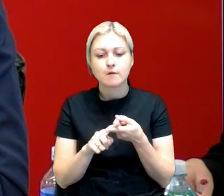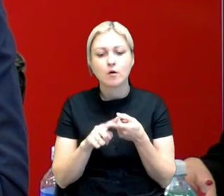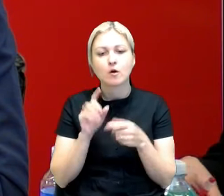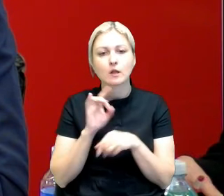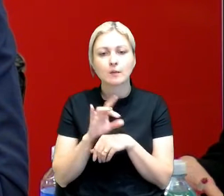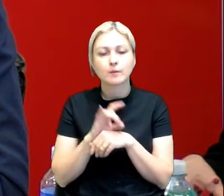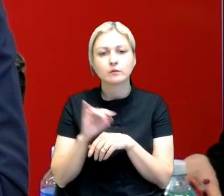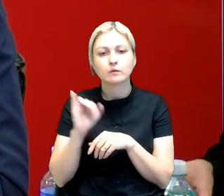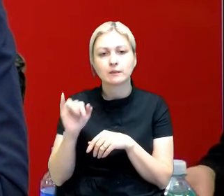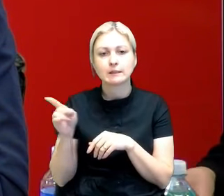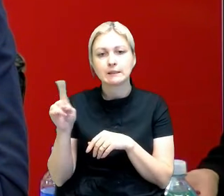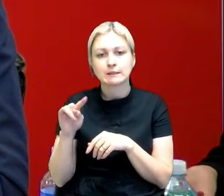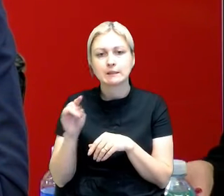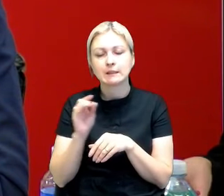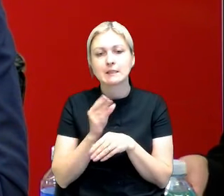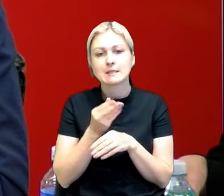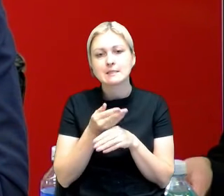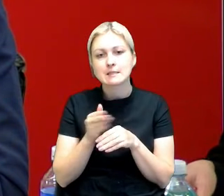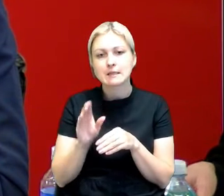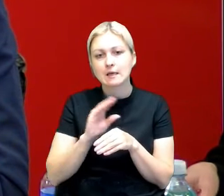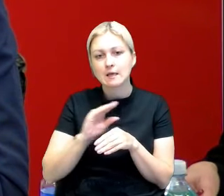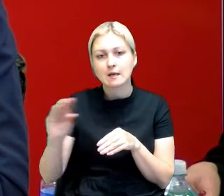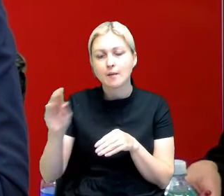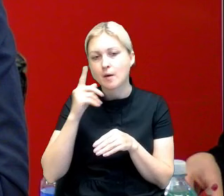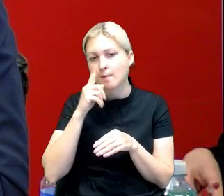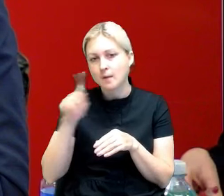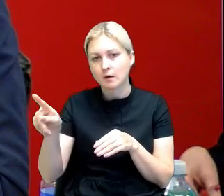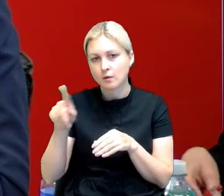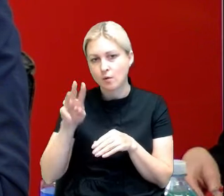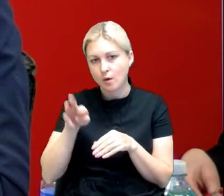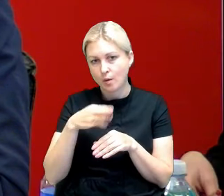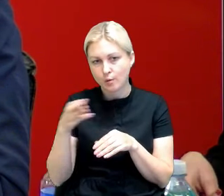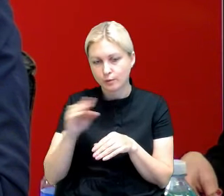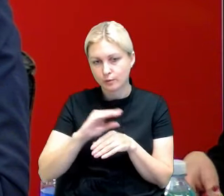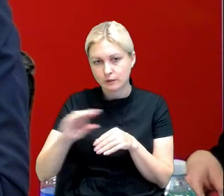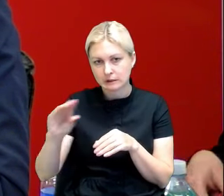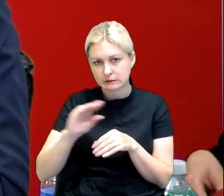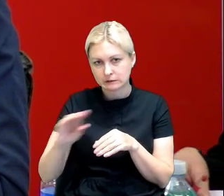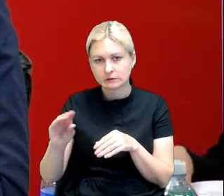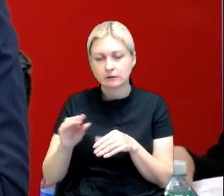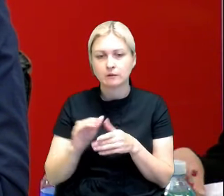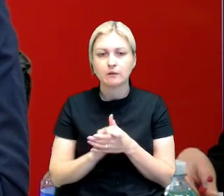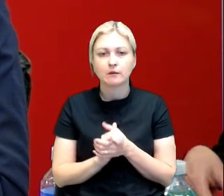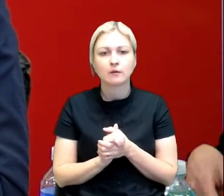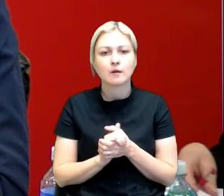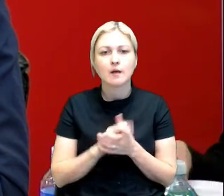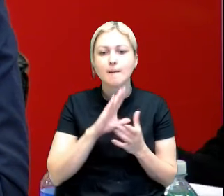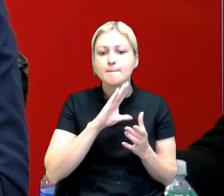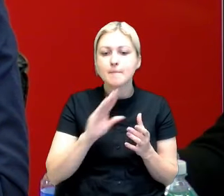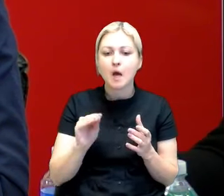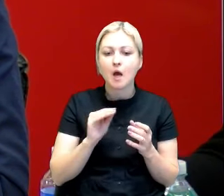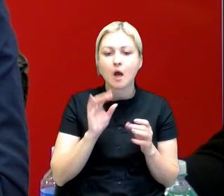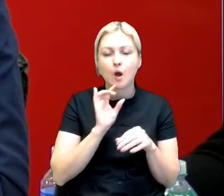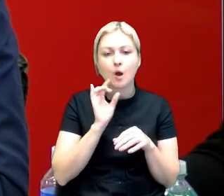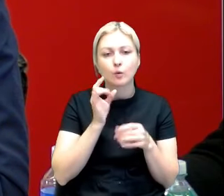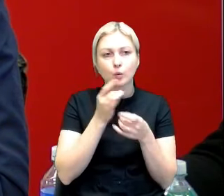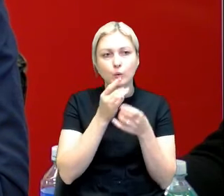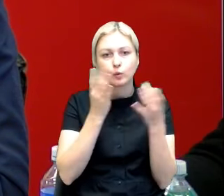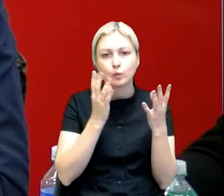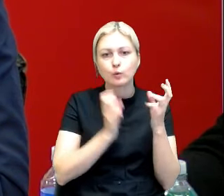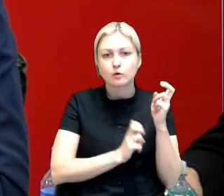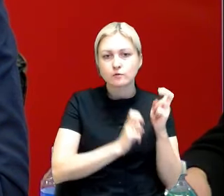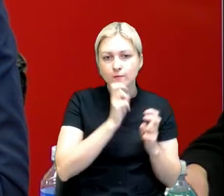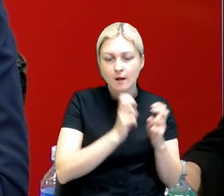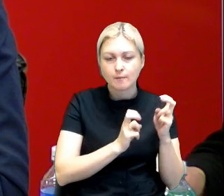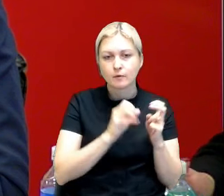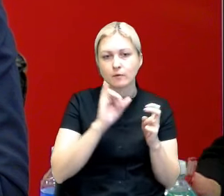turėjo būti skiriama beveik milijonas eurų ir ir tai yra suma be kultūros fabriko ir international house